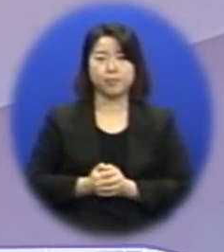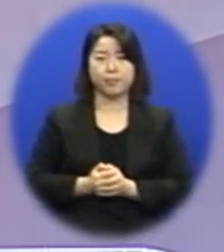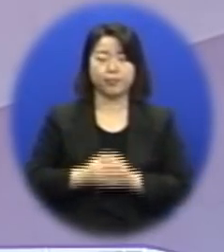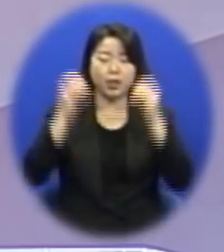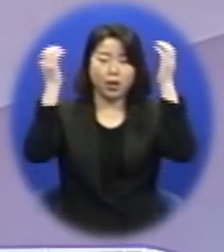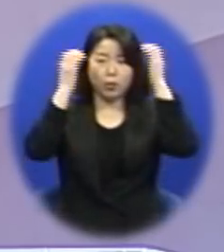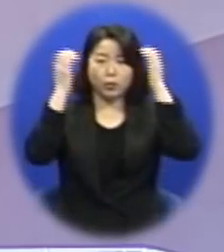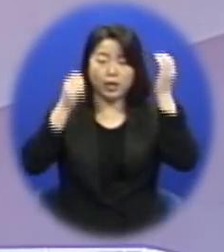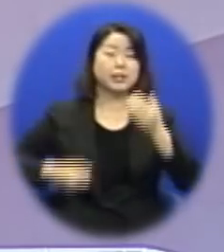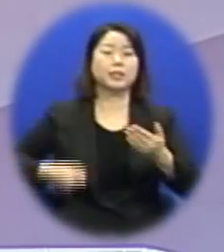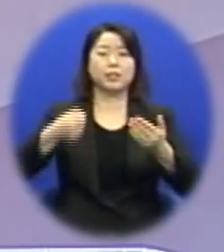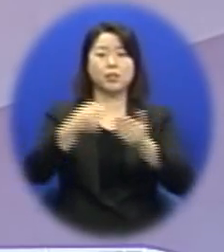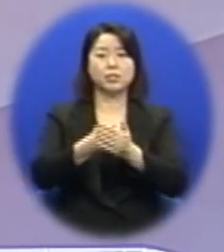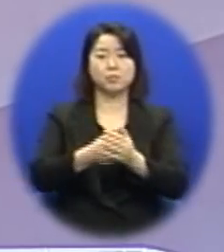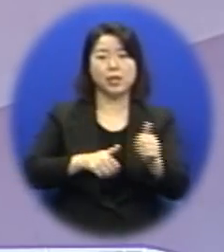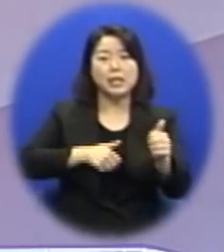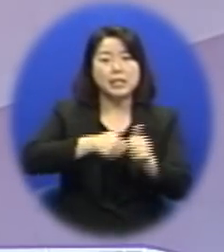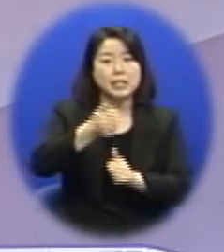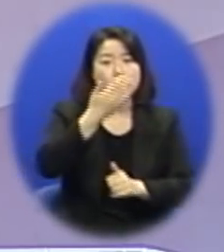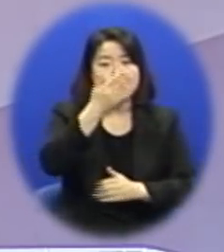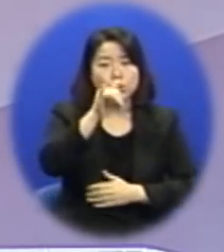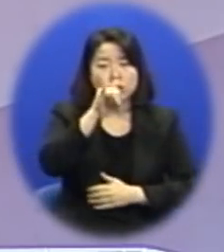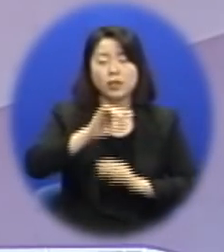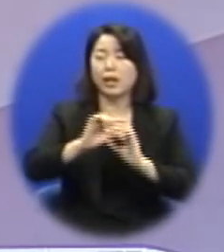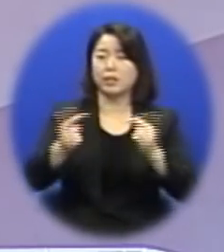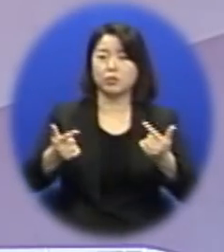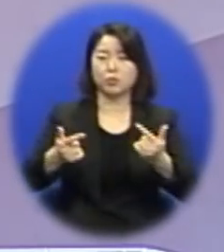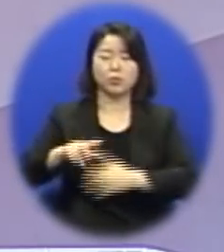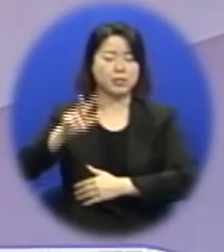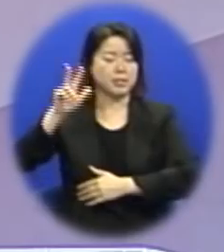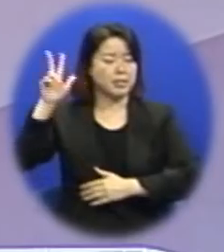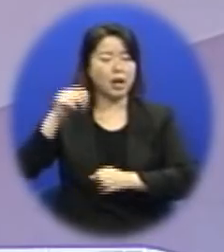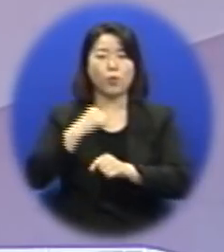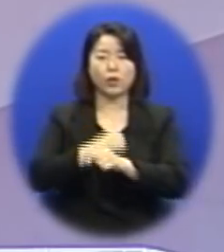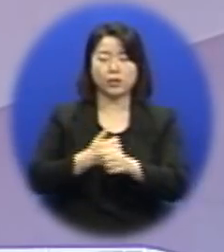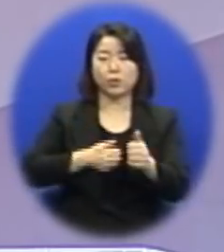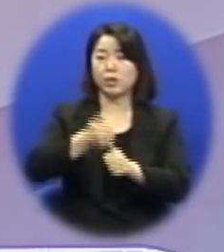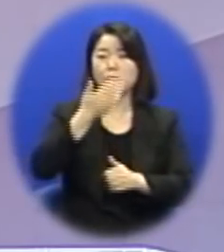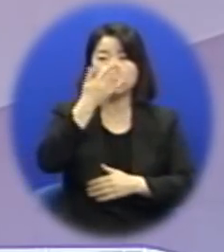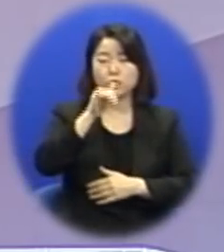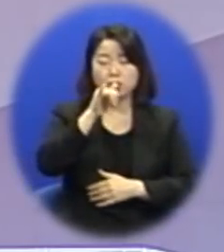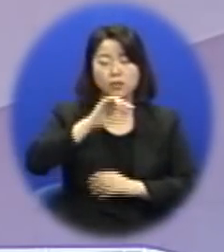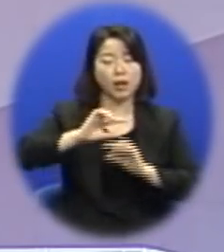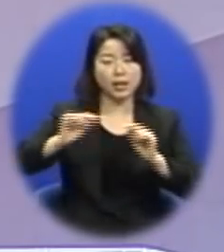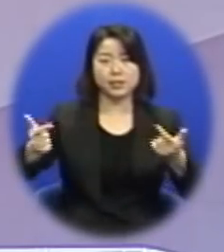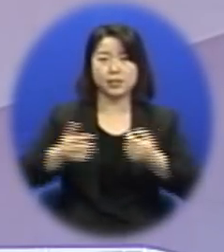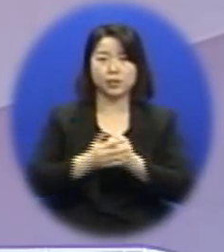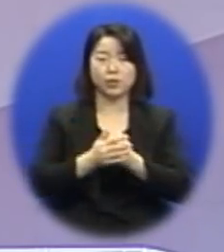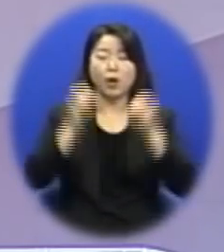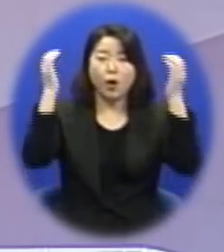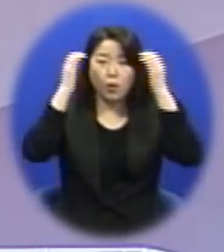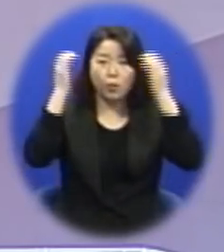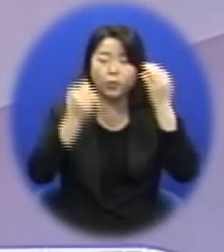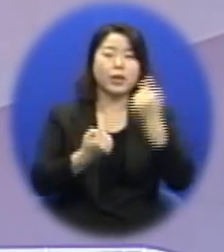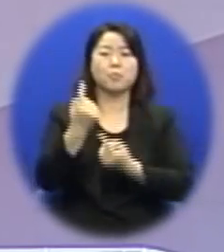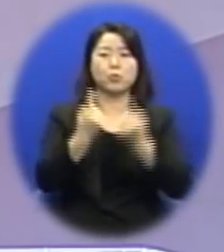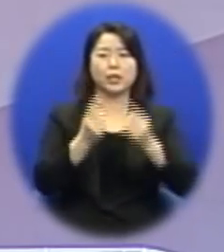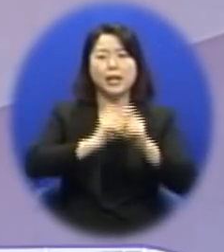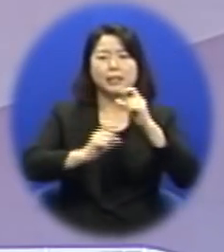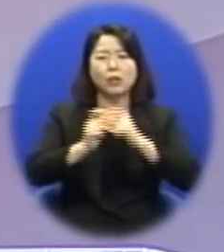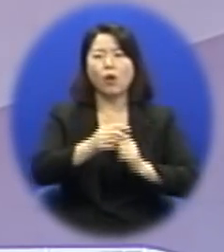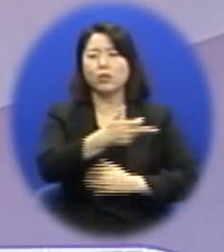고난은 결심해서 이겨주는 것도 아니고 각오 한다고 이겨주는 것도 아니고 고난보다 더 크신